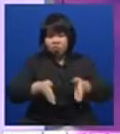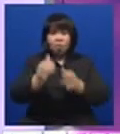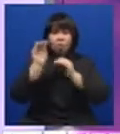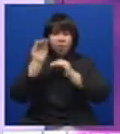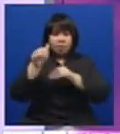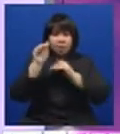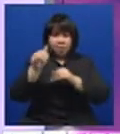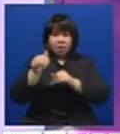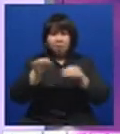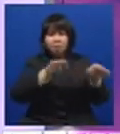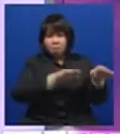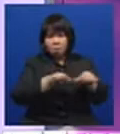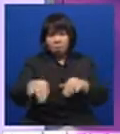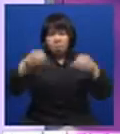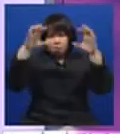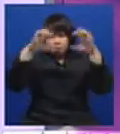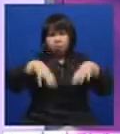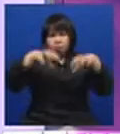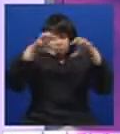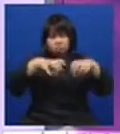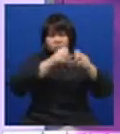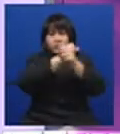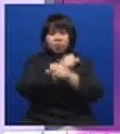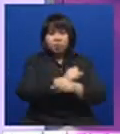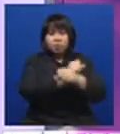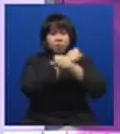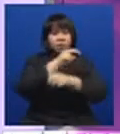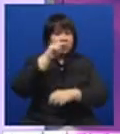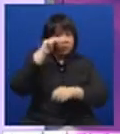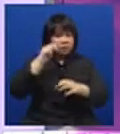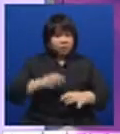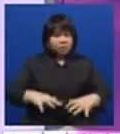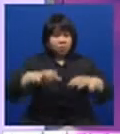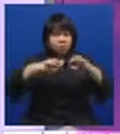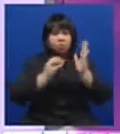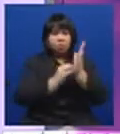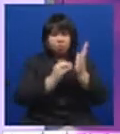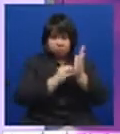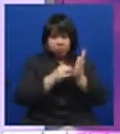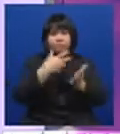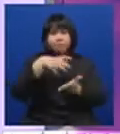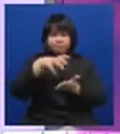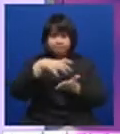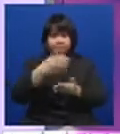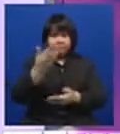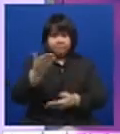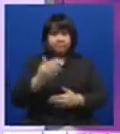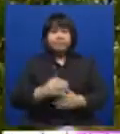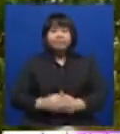อมรับมือกับปริมาณน้ำฝนและป้องกันปัญหาน้ำท่วมกรุงเทพมหานครติดตามจากรายงานค่ะ